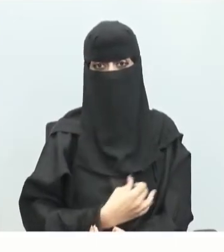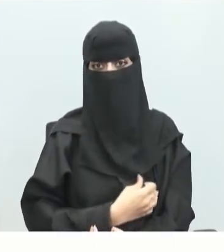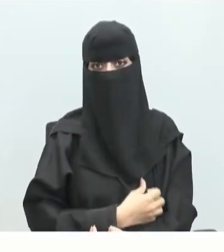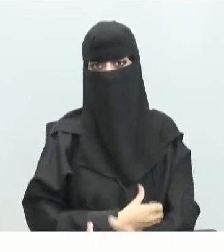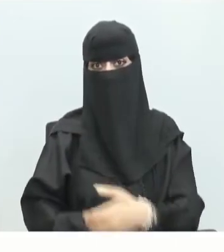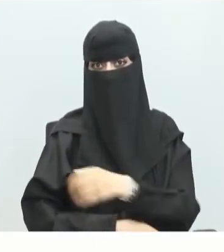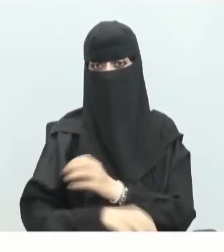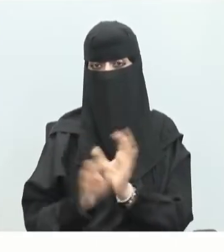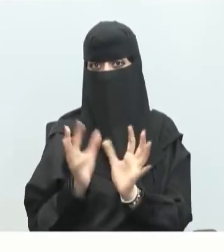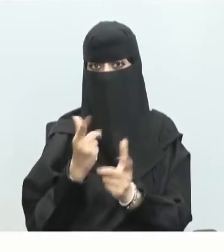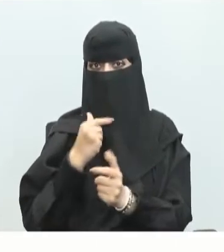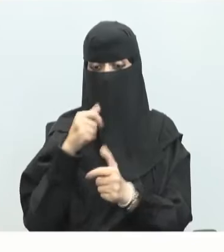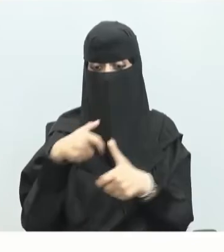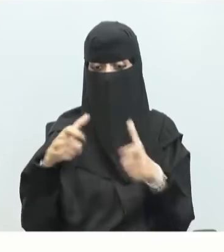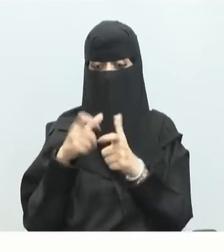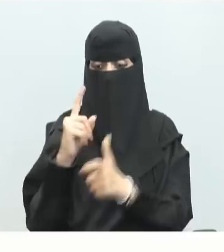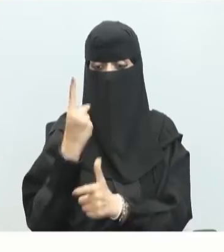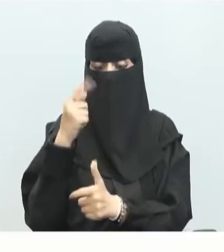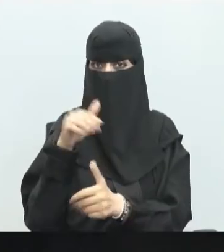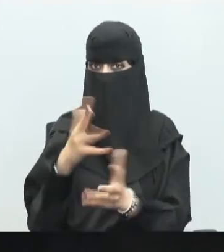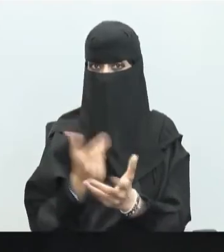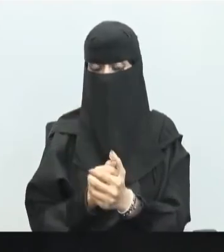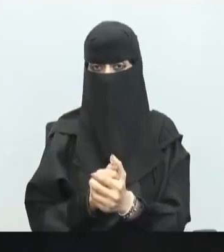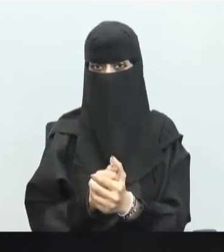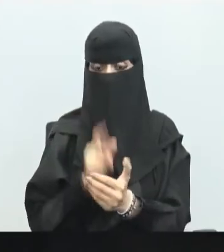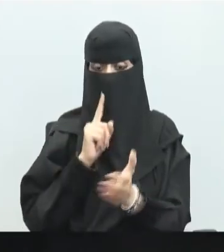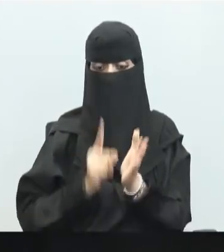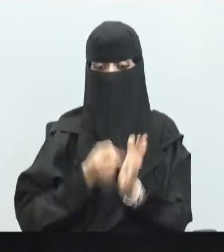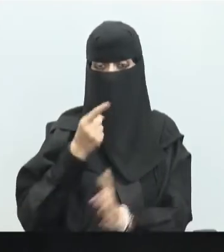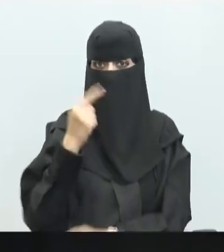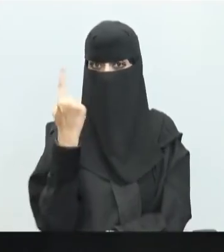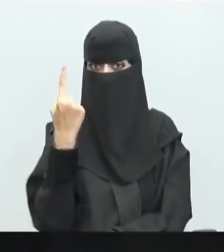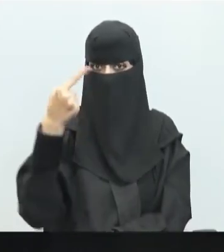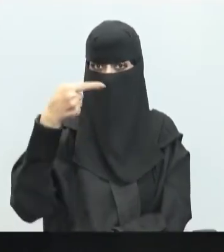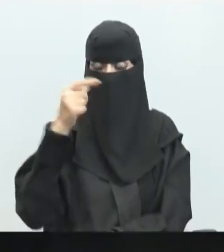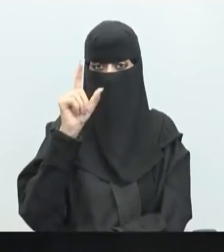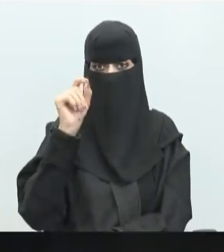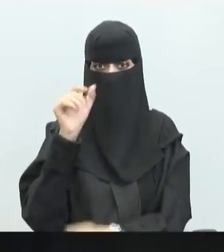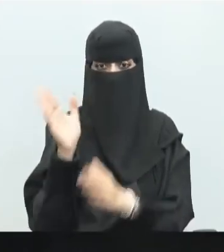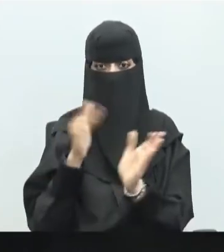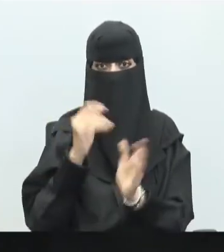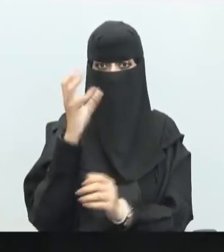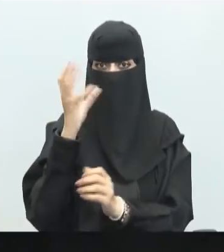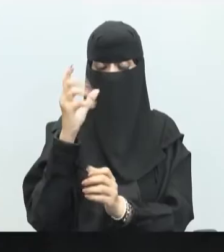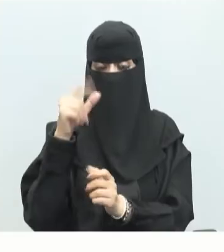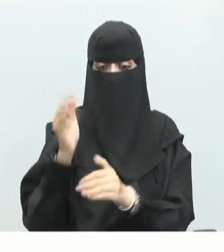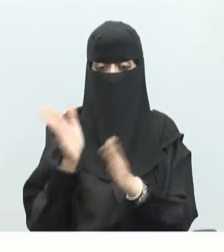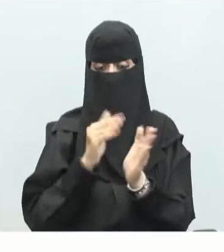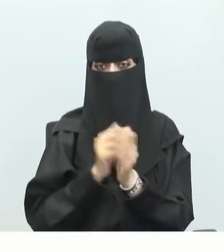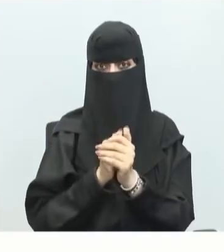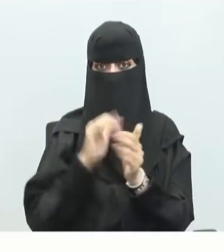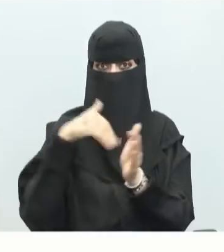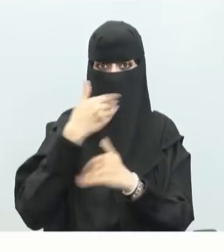كم لدي في المجموعه الاولى انتم لديه عشره احسنتم عشر كرات يليه